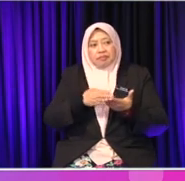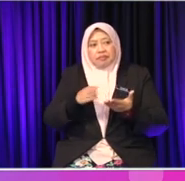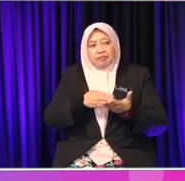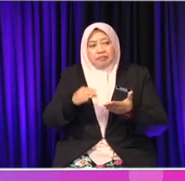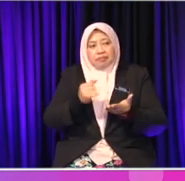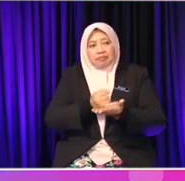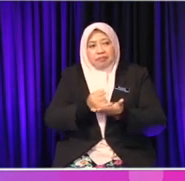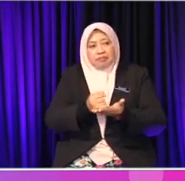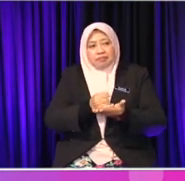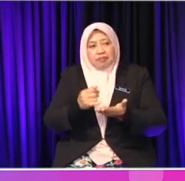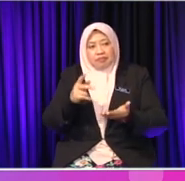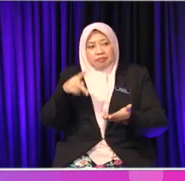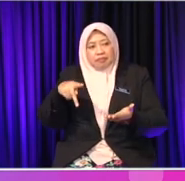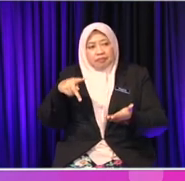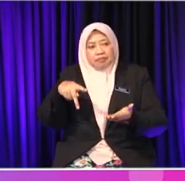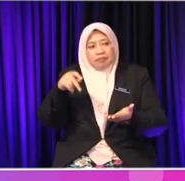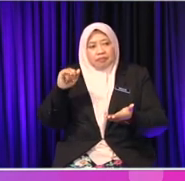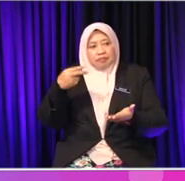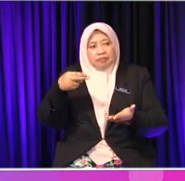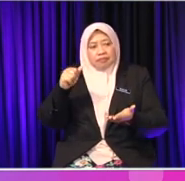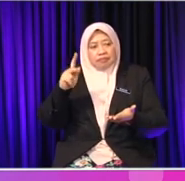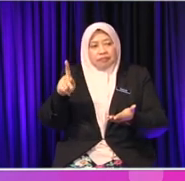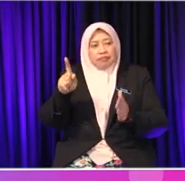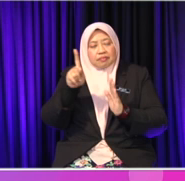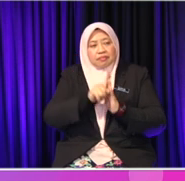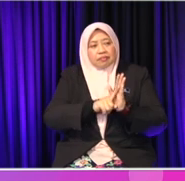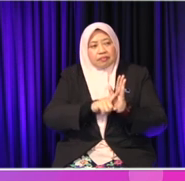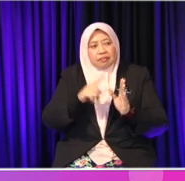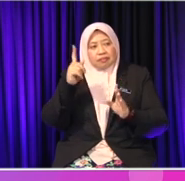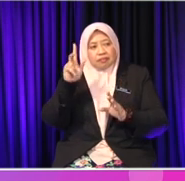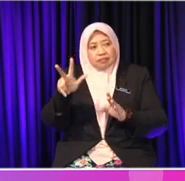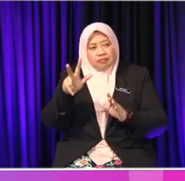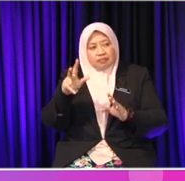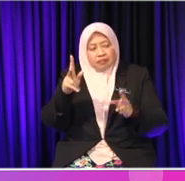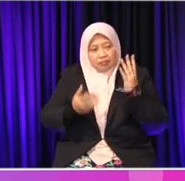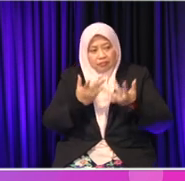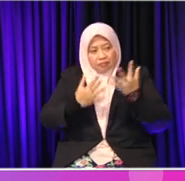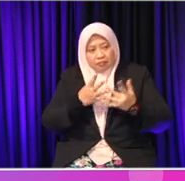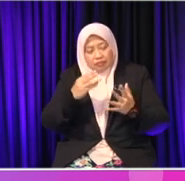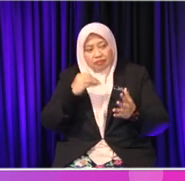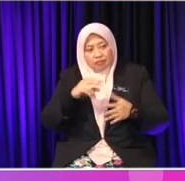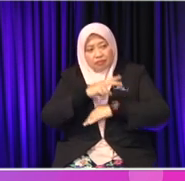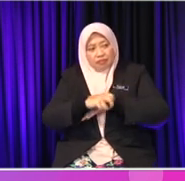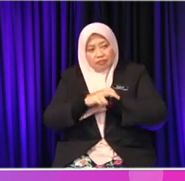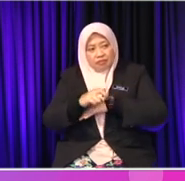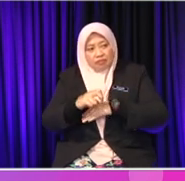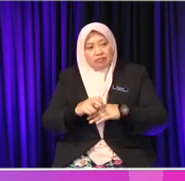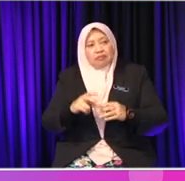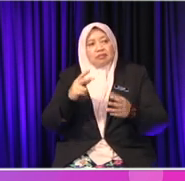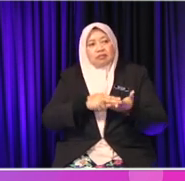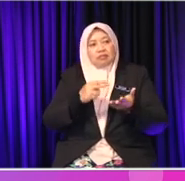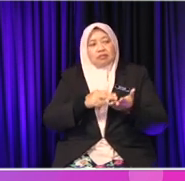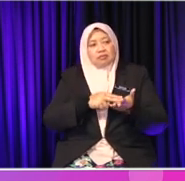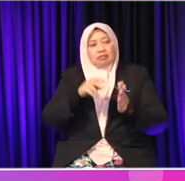penjimatan yang akan diperoleh berbanding insuran komprehensif Oke jadi dikasih 3 marka janganlah kita buat